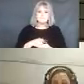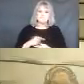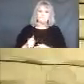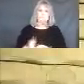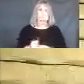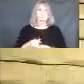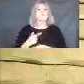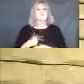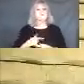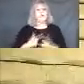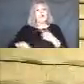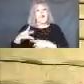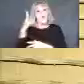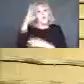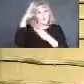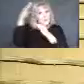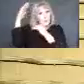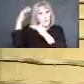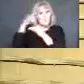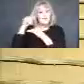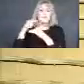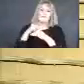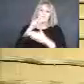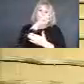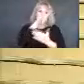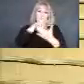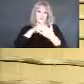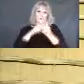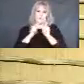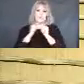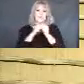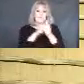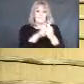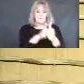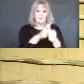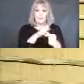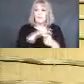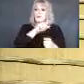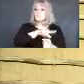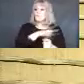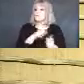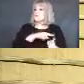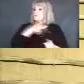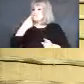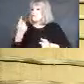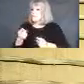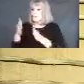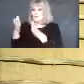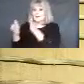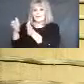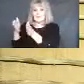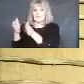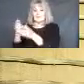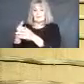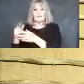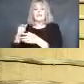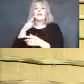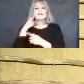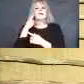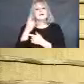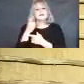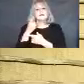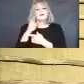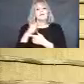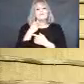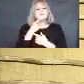done. So ek hoop jy kon die vraag antwoord min of meer in die story volg, en om oor te gaan ons volgende gedeelte in ons online reis, wil ek